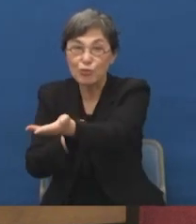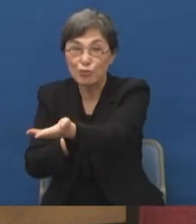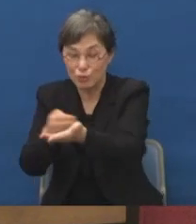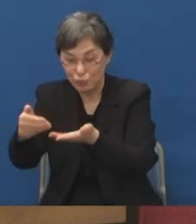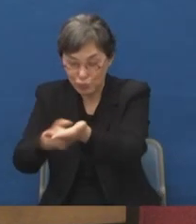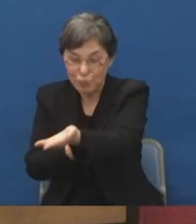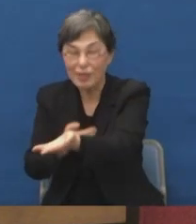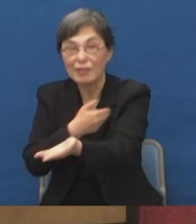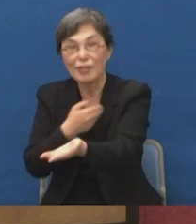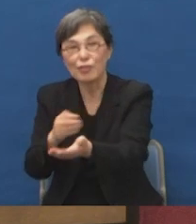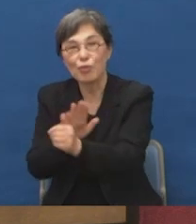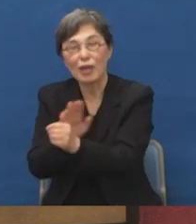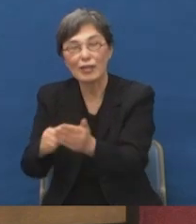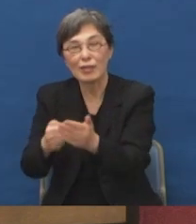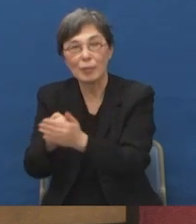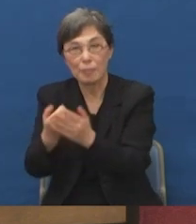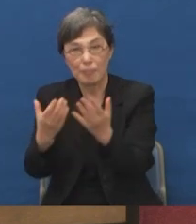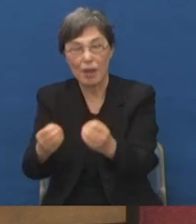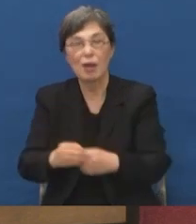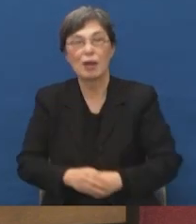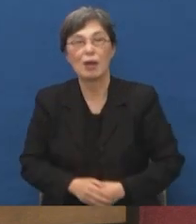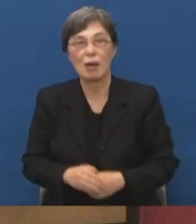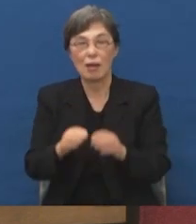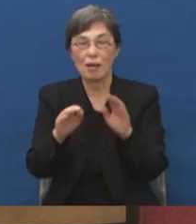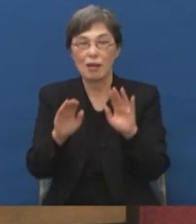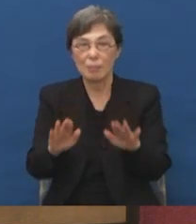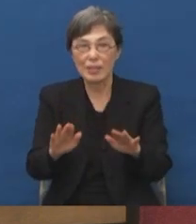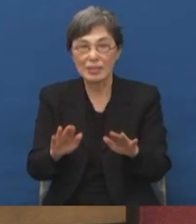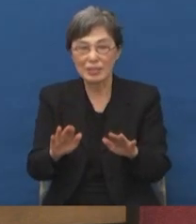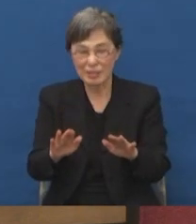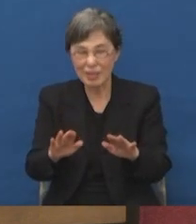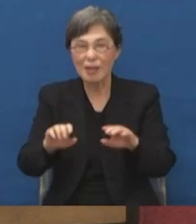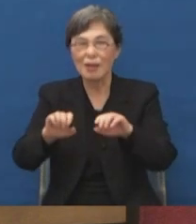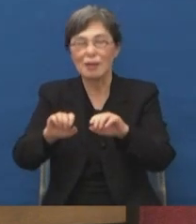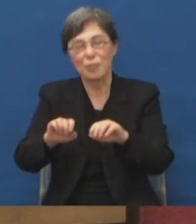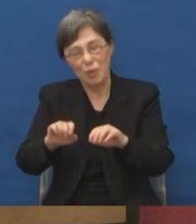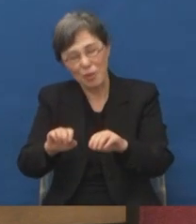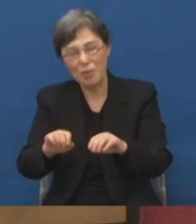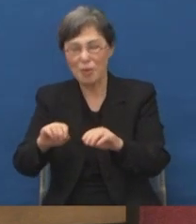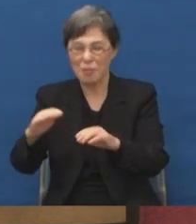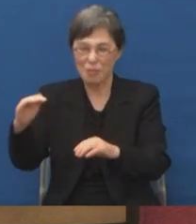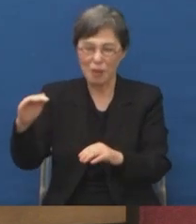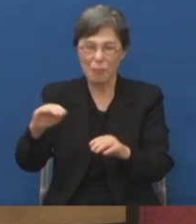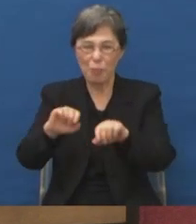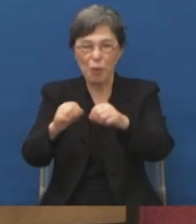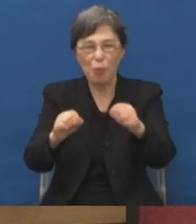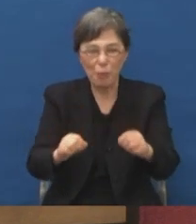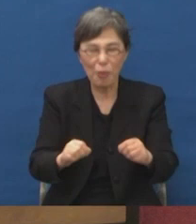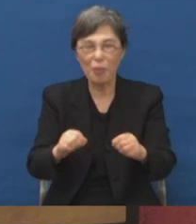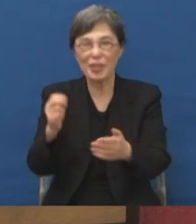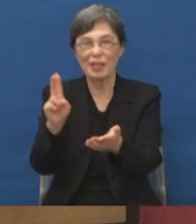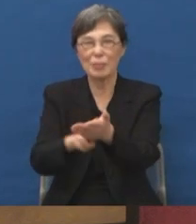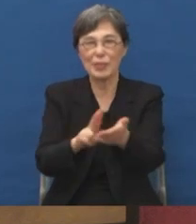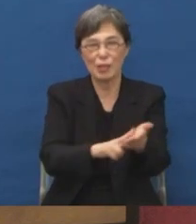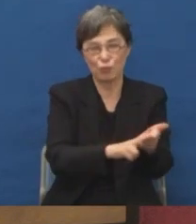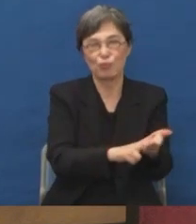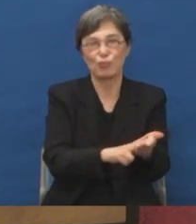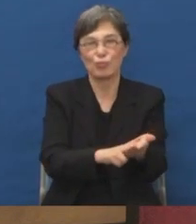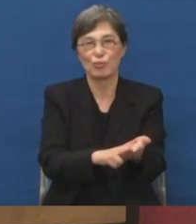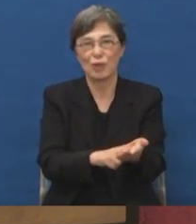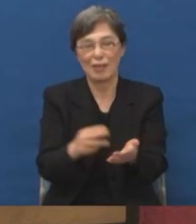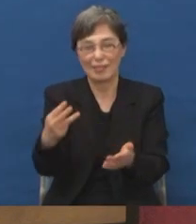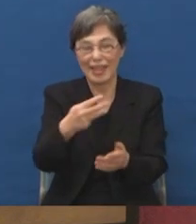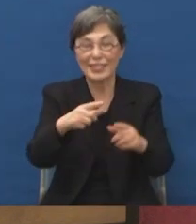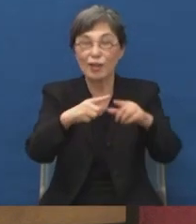閣議決定を強行しました。まさになし崩しとはこのことではありませんか。政府は第三国